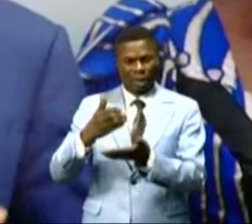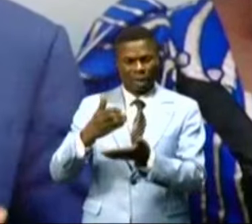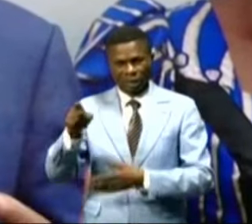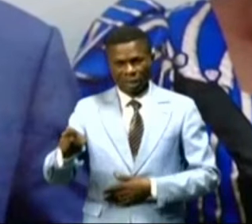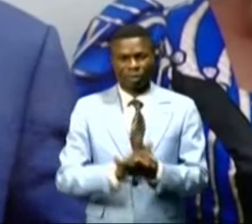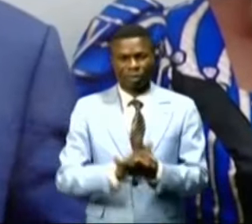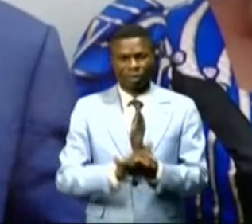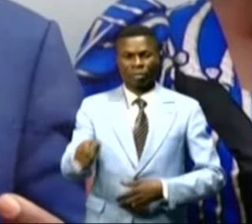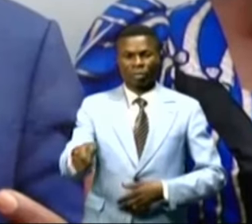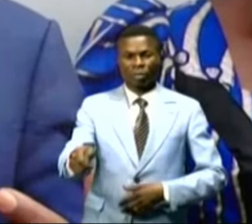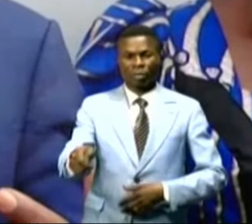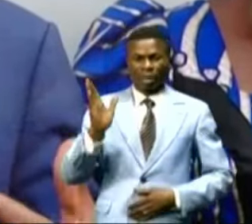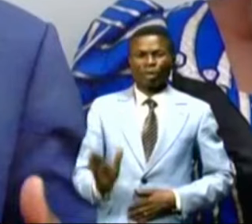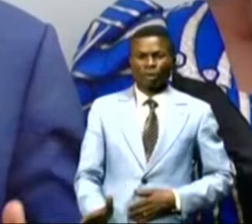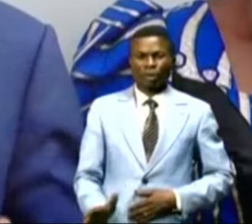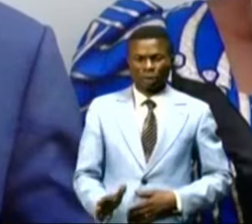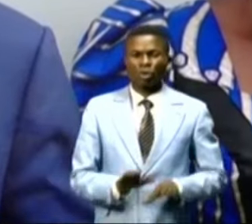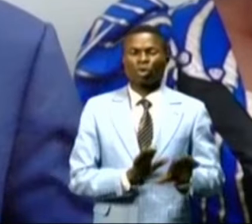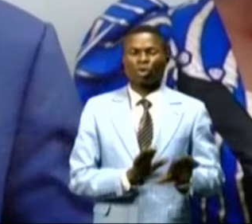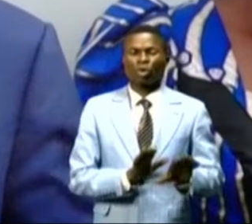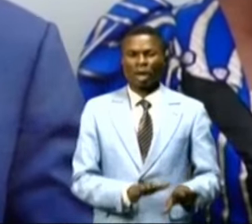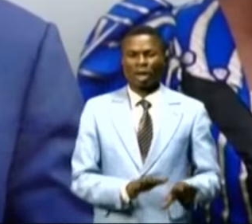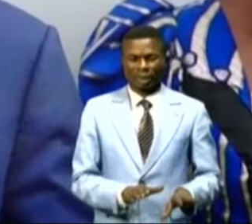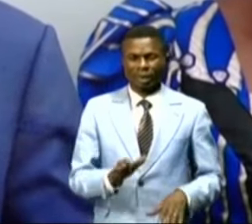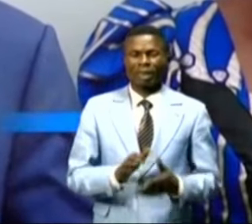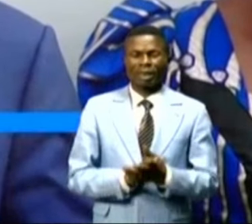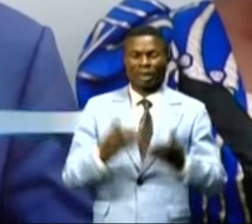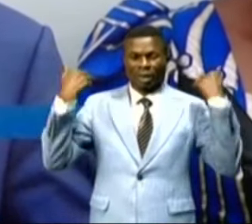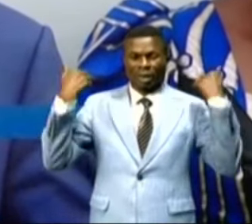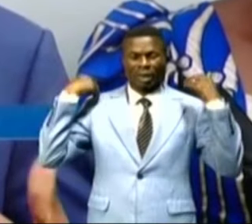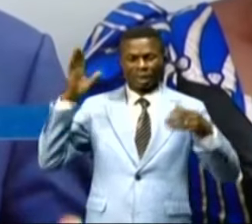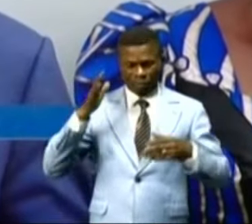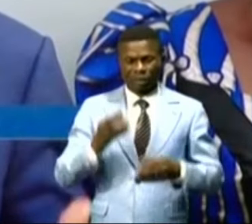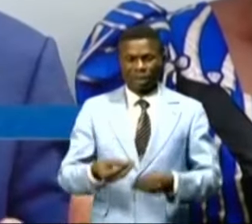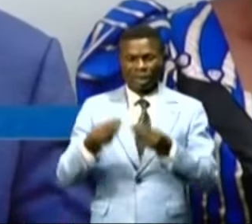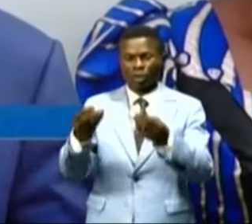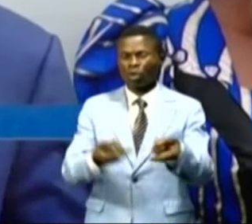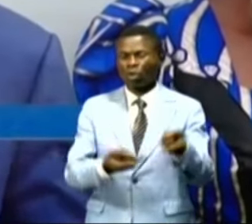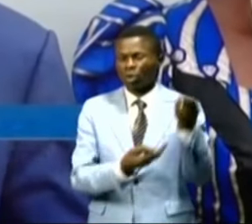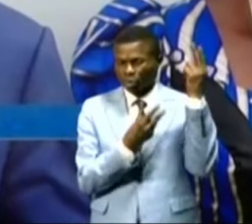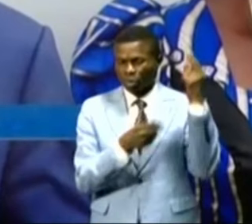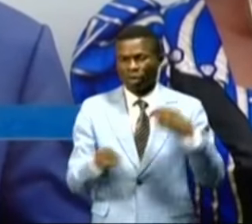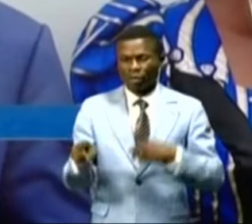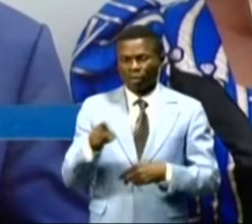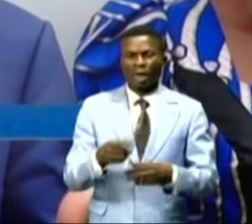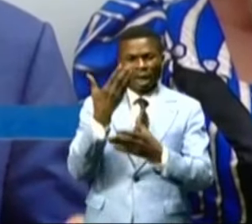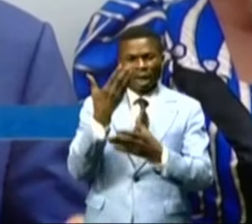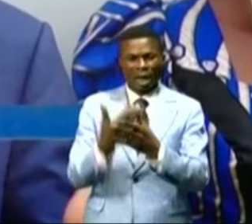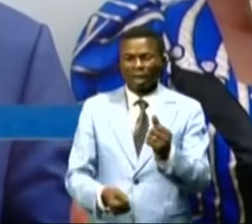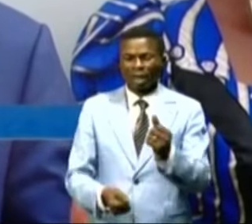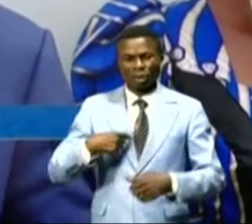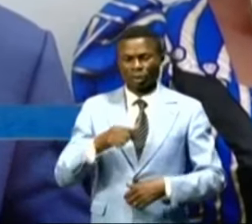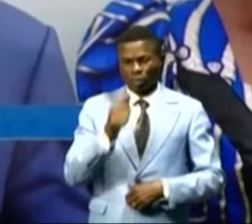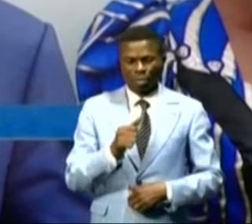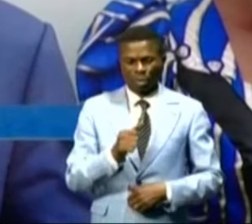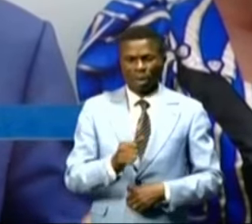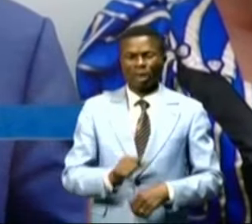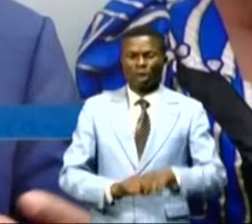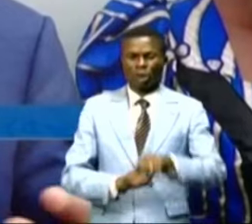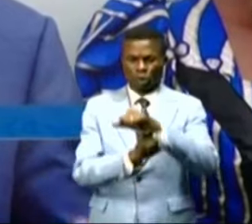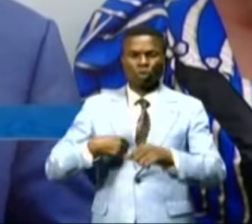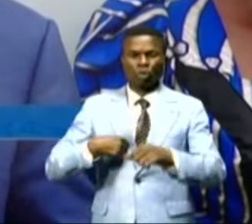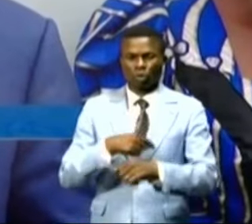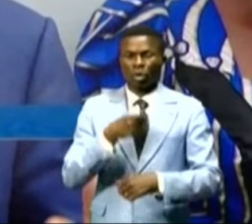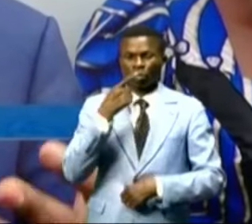le pêcheur sache bien que le chef de l'État les considère et que le président de la République est avec eux. C'est pourquoi, je l'ai dit tout à l'heure, la